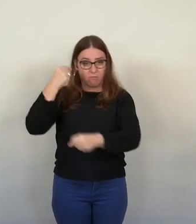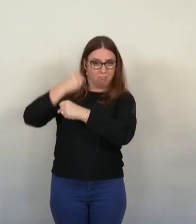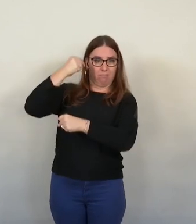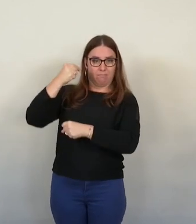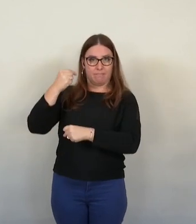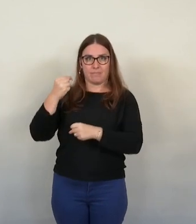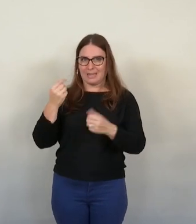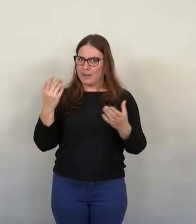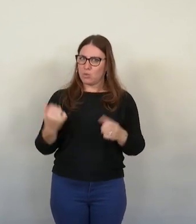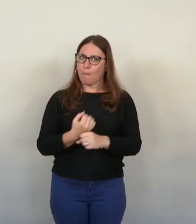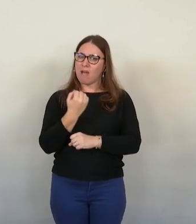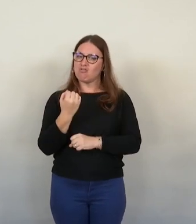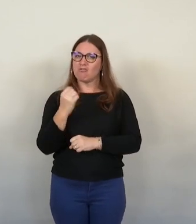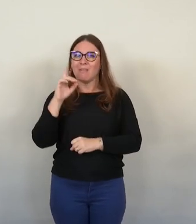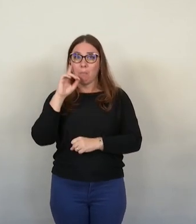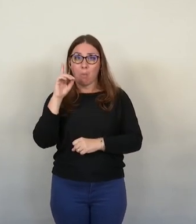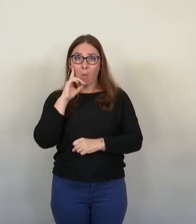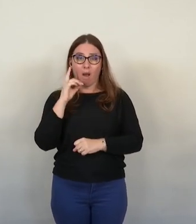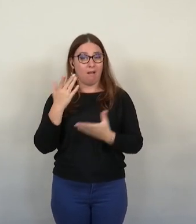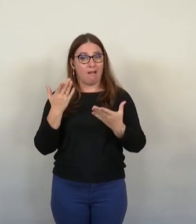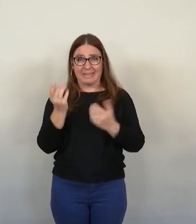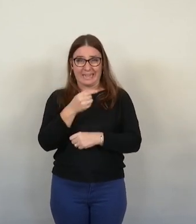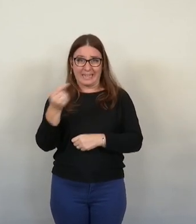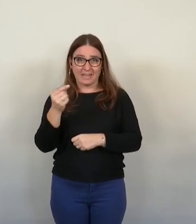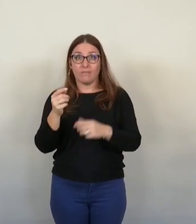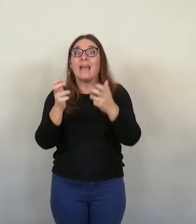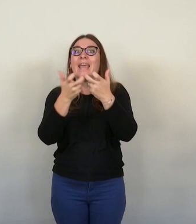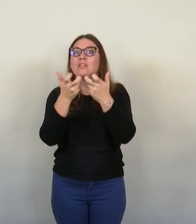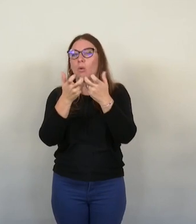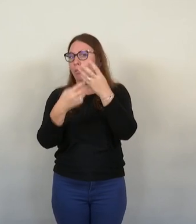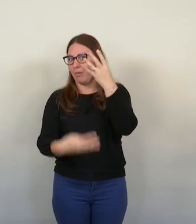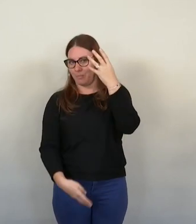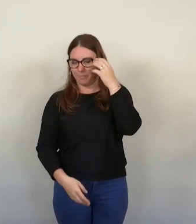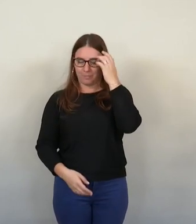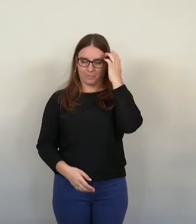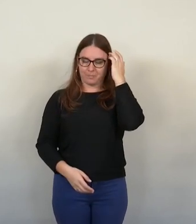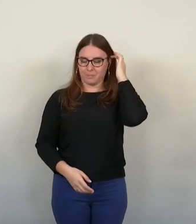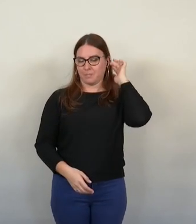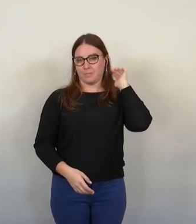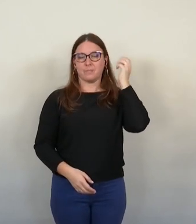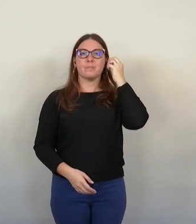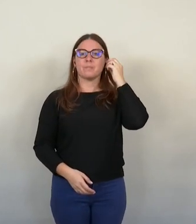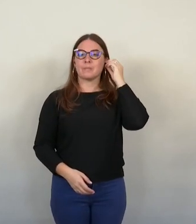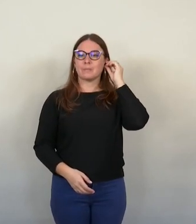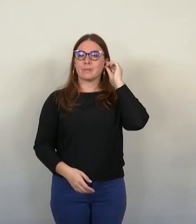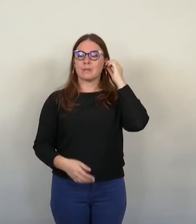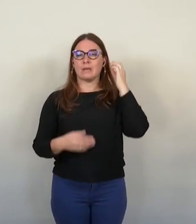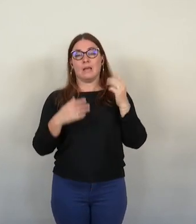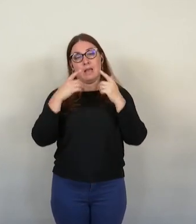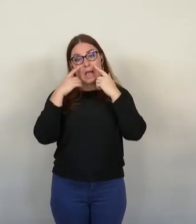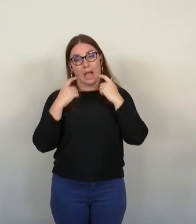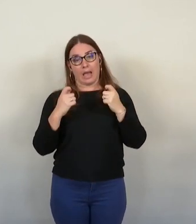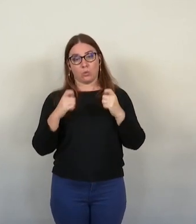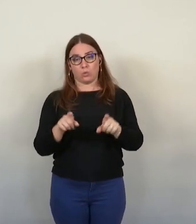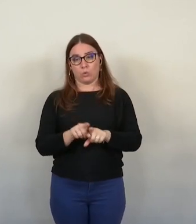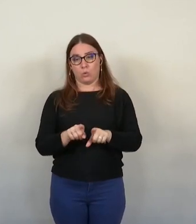ce qui est dommage parce que du coup c'est là encore contreproductif et c'est un exemple enfin enfin attention évidemment